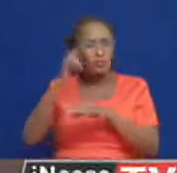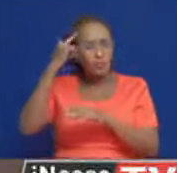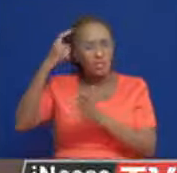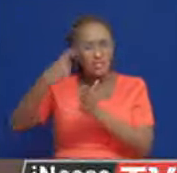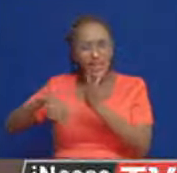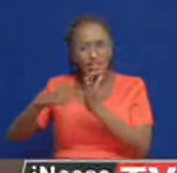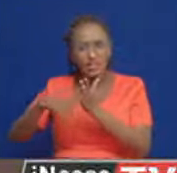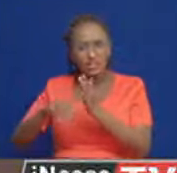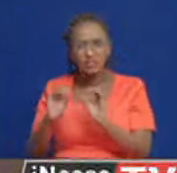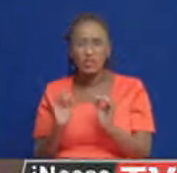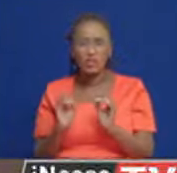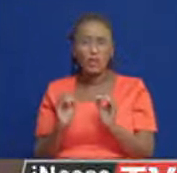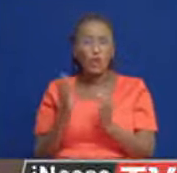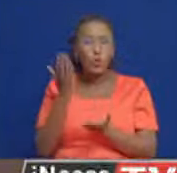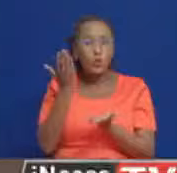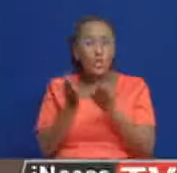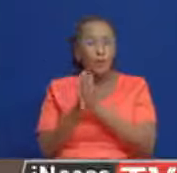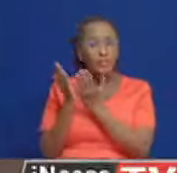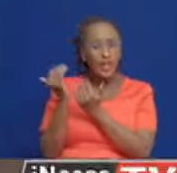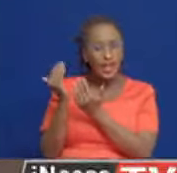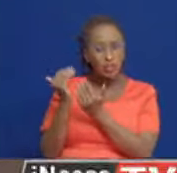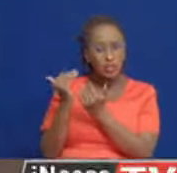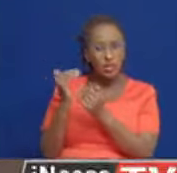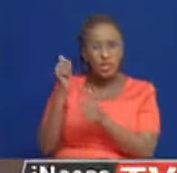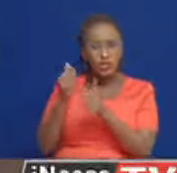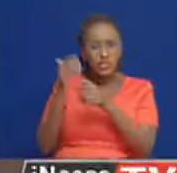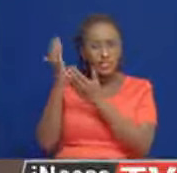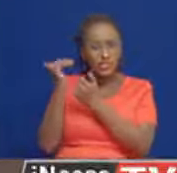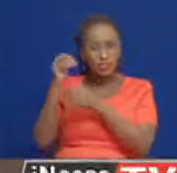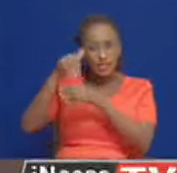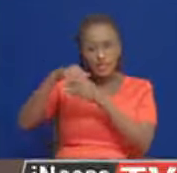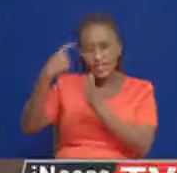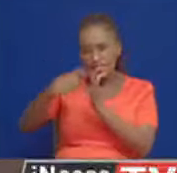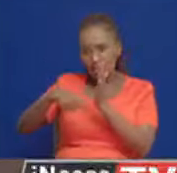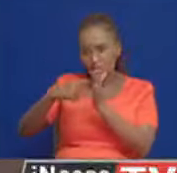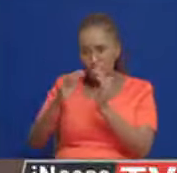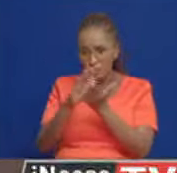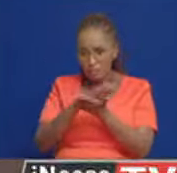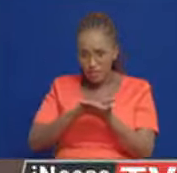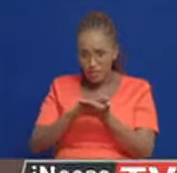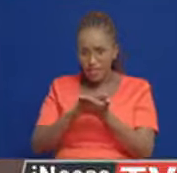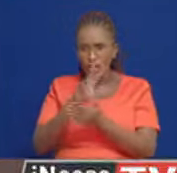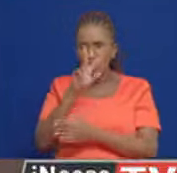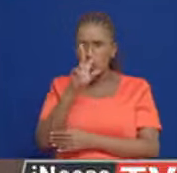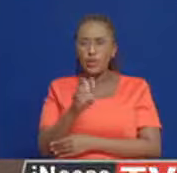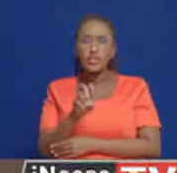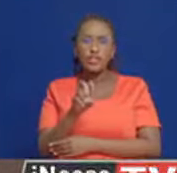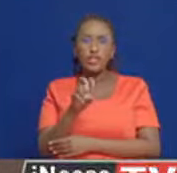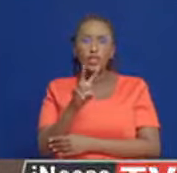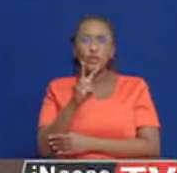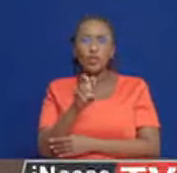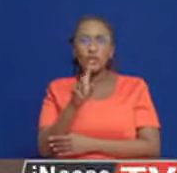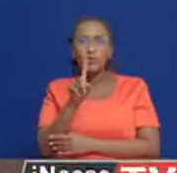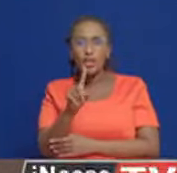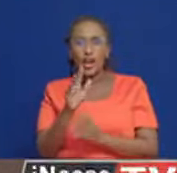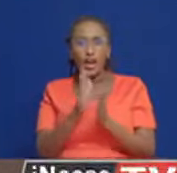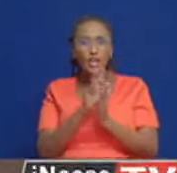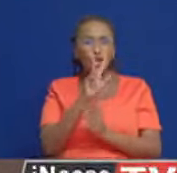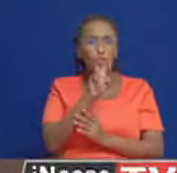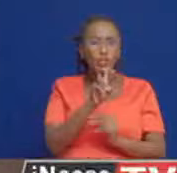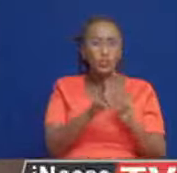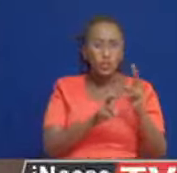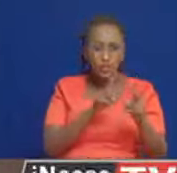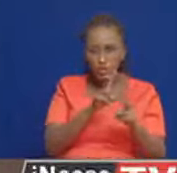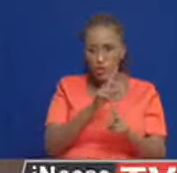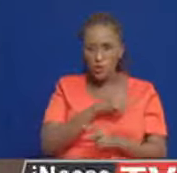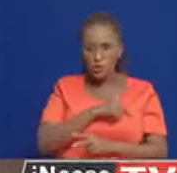kulingana na yale matarajio ambayo yanahitajika katika ile tax bill. Mwaka wa 2021 hadi 2022 tulikuwa ya